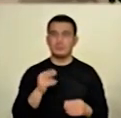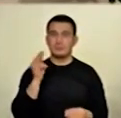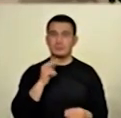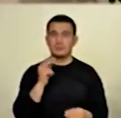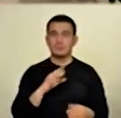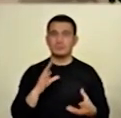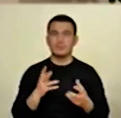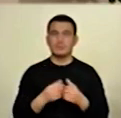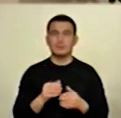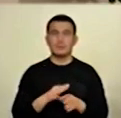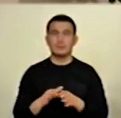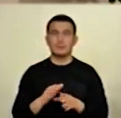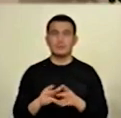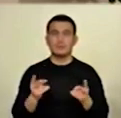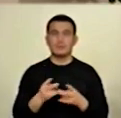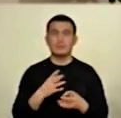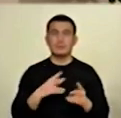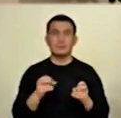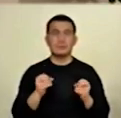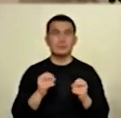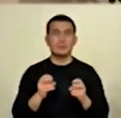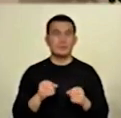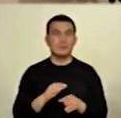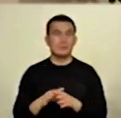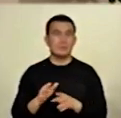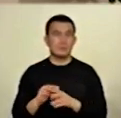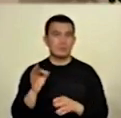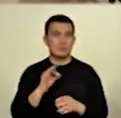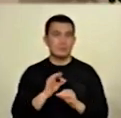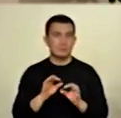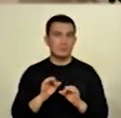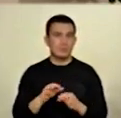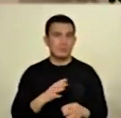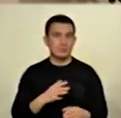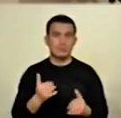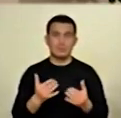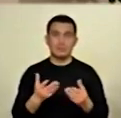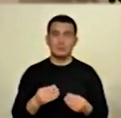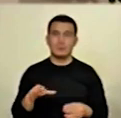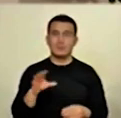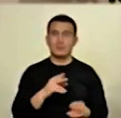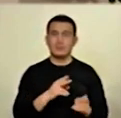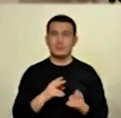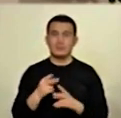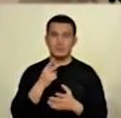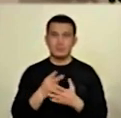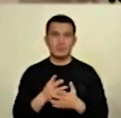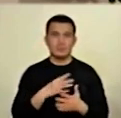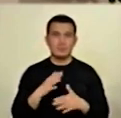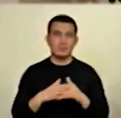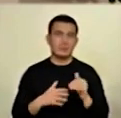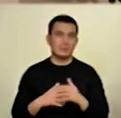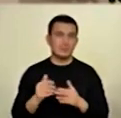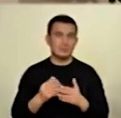darsimizda bajarishimiz kerak bo'lgan topshiriqlarni qanday bajarishimiz kerakligini. Demak, siz ham hozir ko'rib o'tgan ketma-ketlikda amaliy